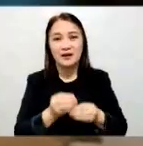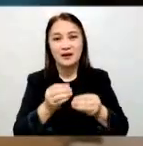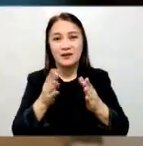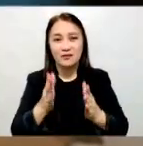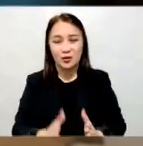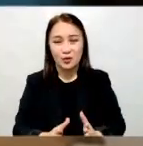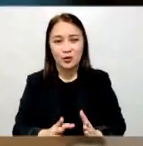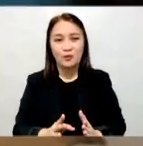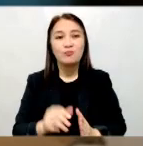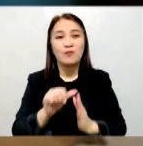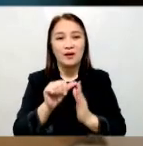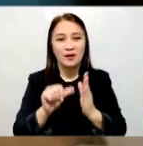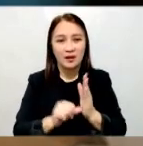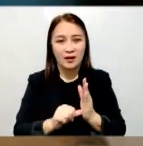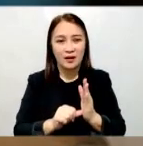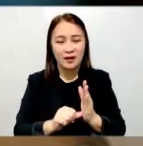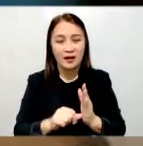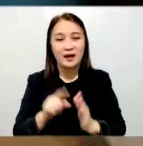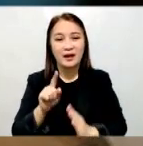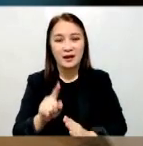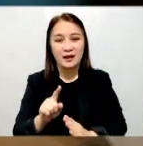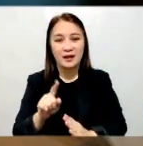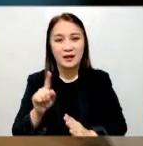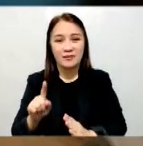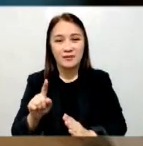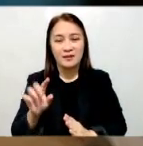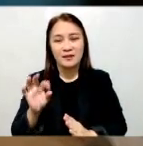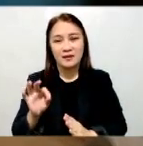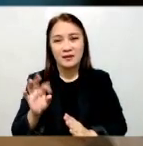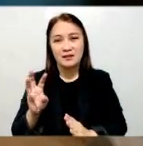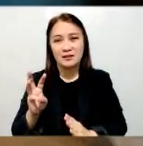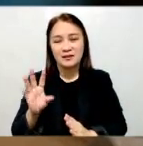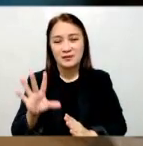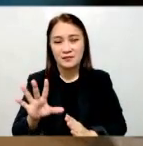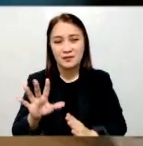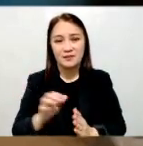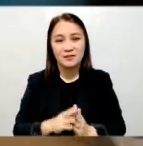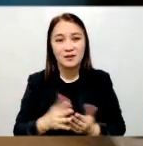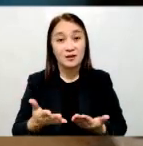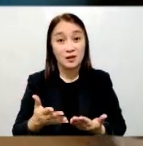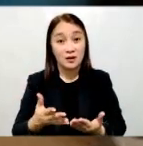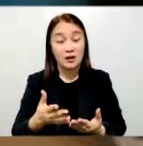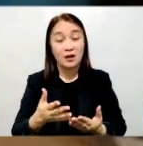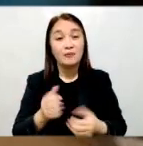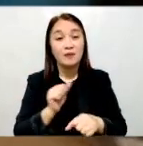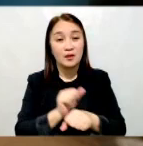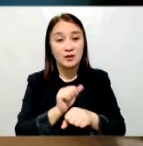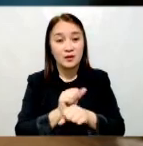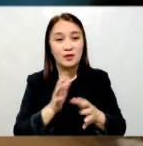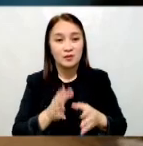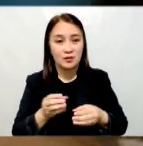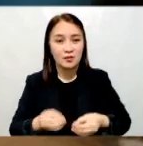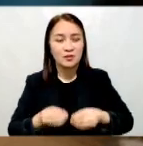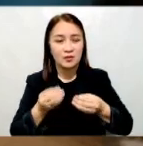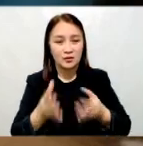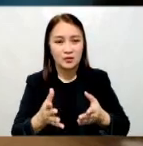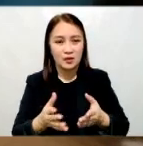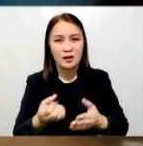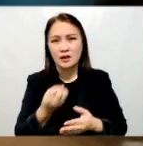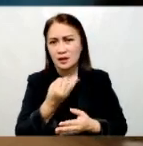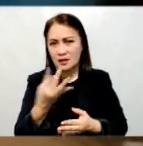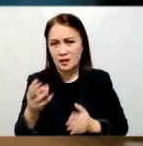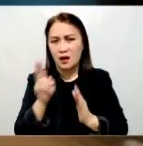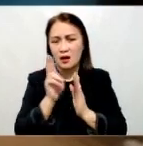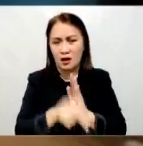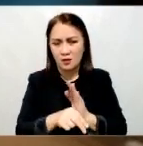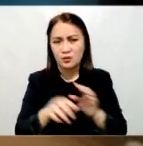Act 11965 na required ng isaad ng employers sa kontrata ng mga caregiver ang oras ng trabaho. Sakop